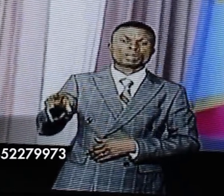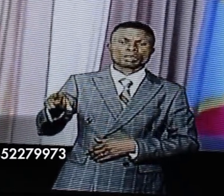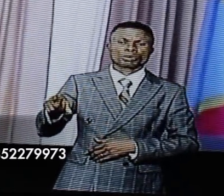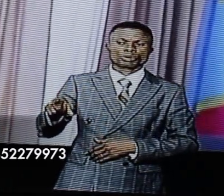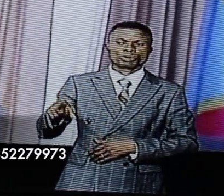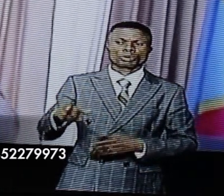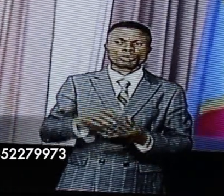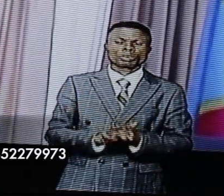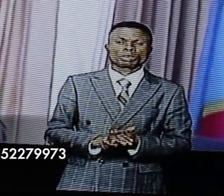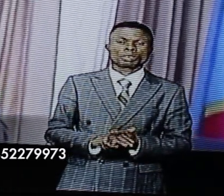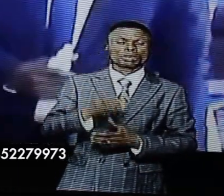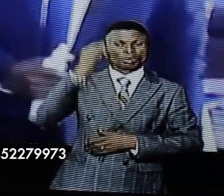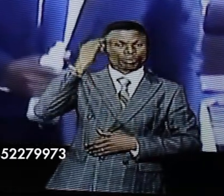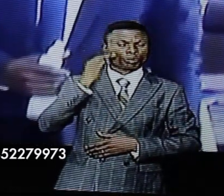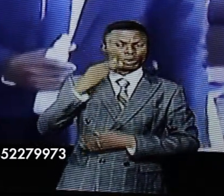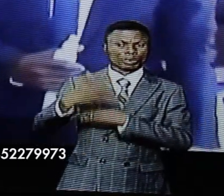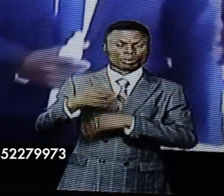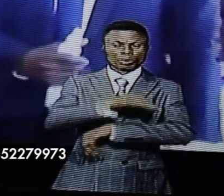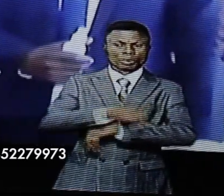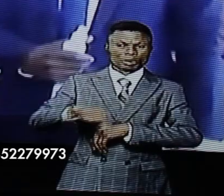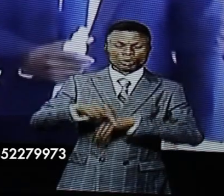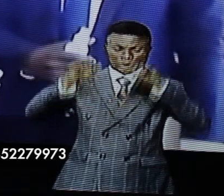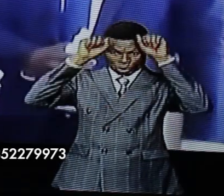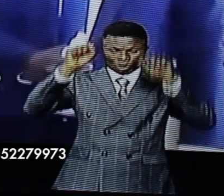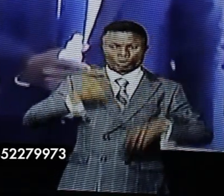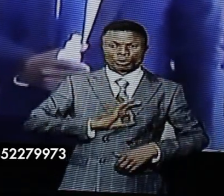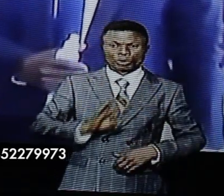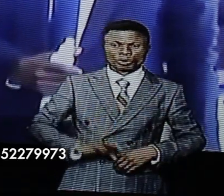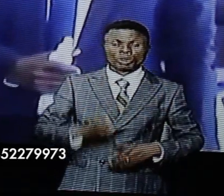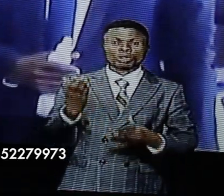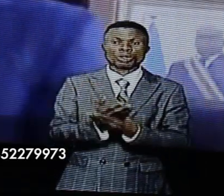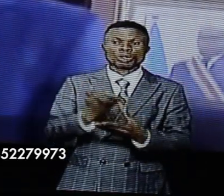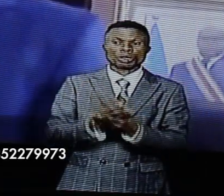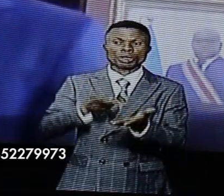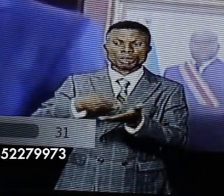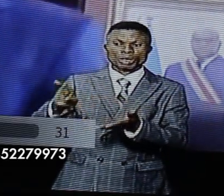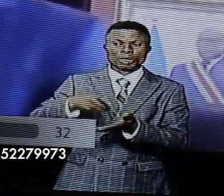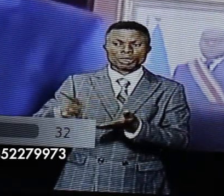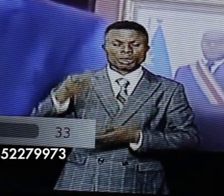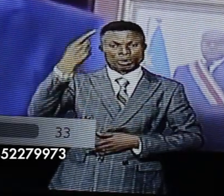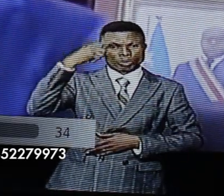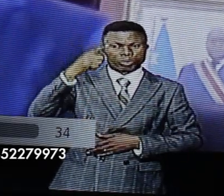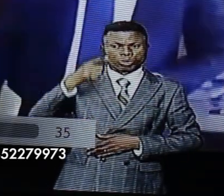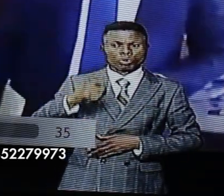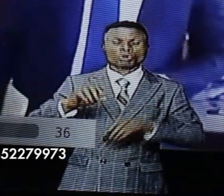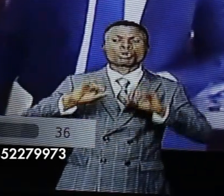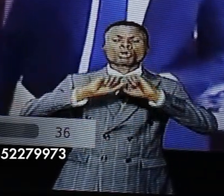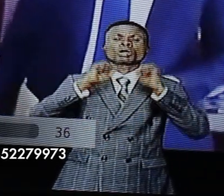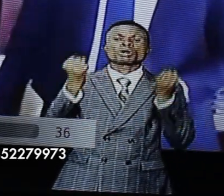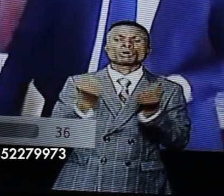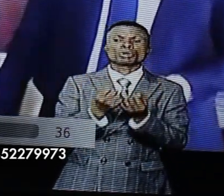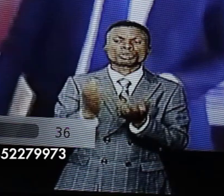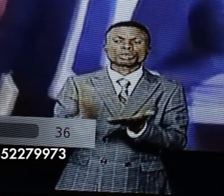Mayo-Mambeke, auprès du ministre près la présidence de la République, sur un dossier de paiement en faveur de l'imprimerie Offset